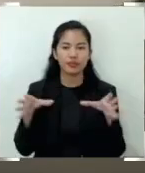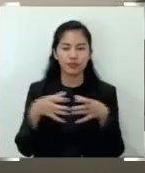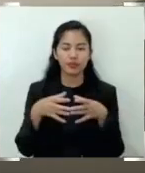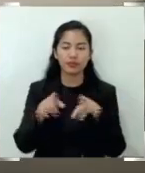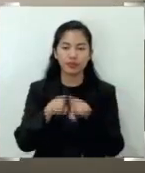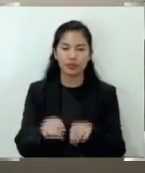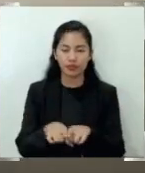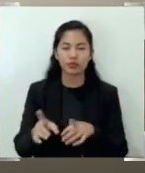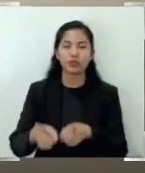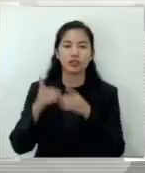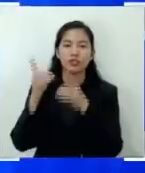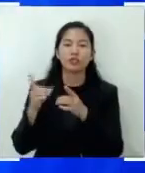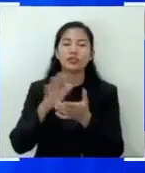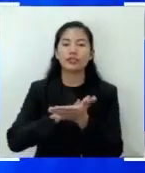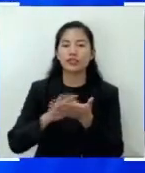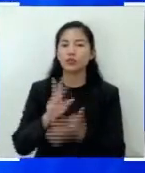nagkasakit.